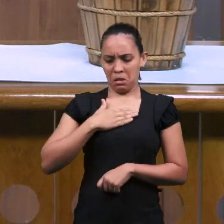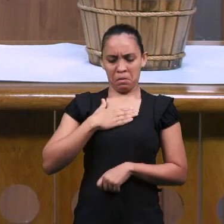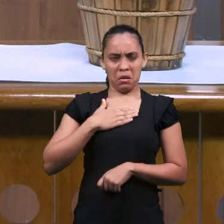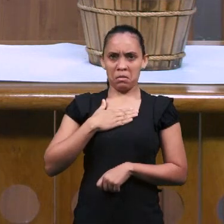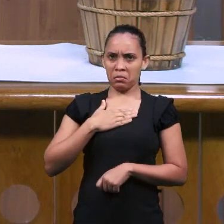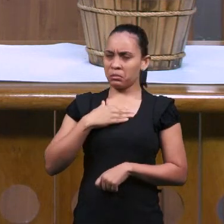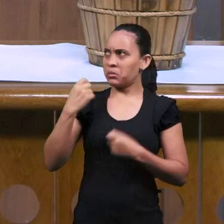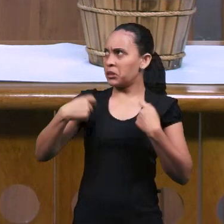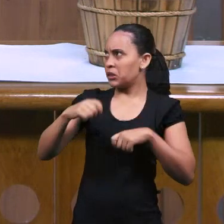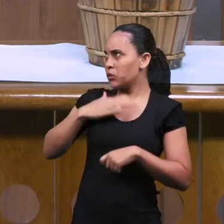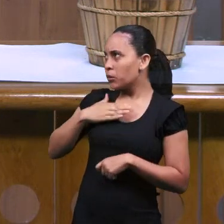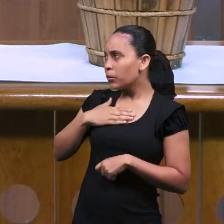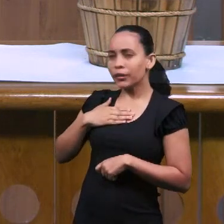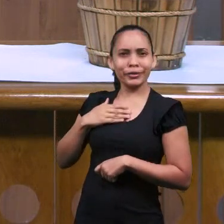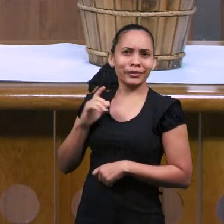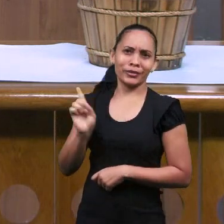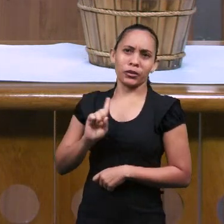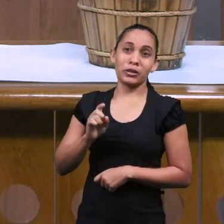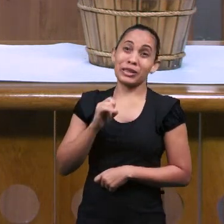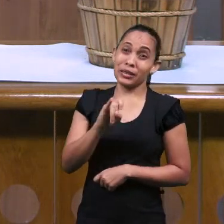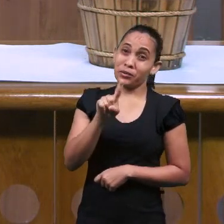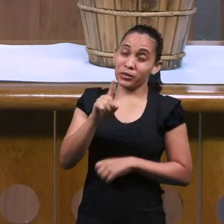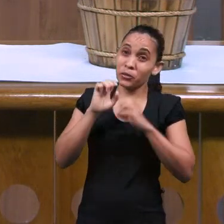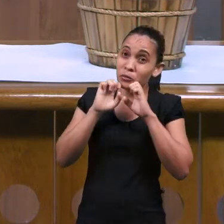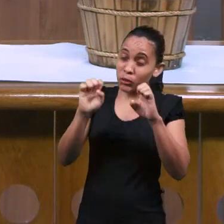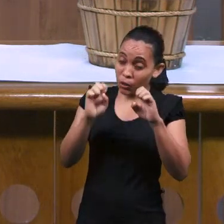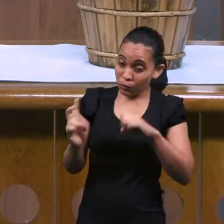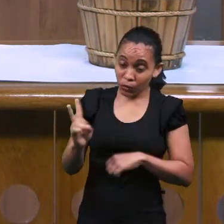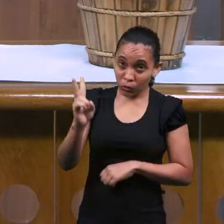vous ne donnez pas la valeur de l'Évangile qu'il vous a donné,